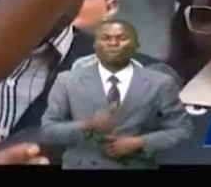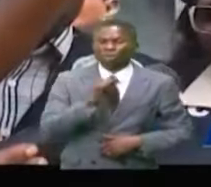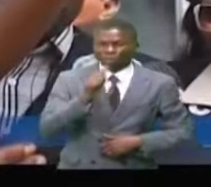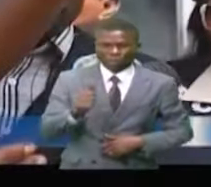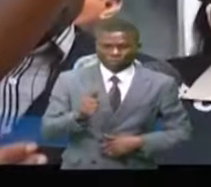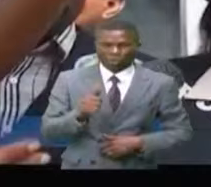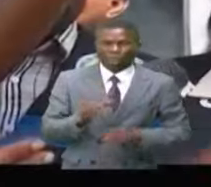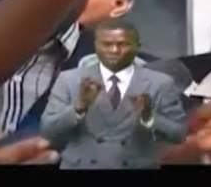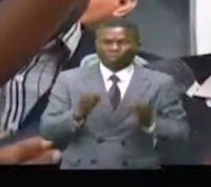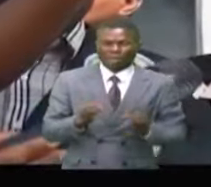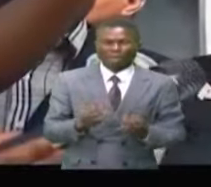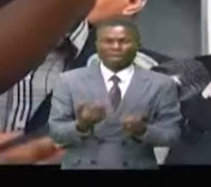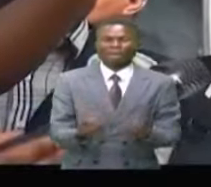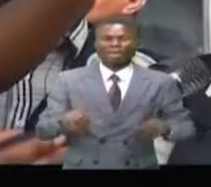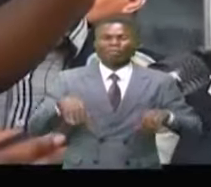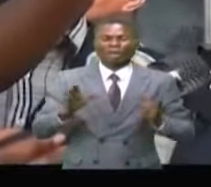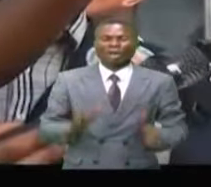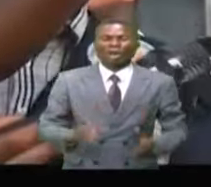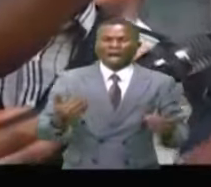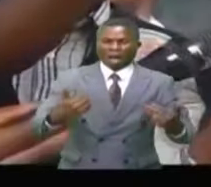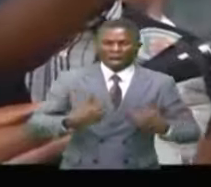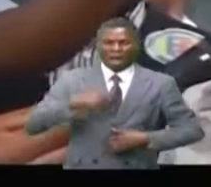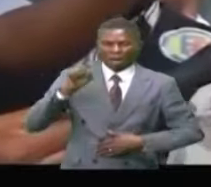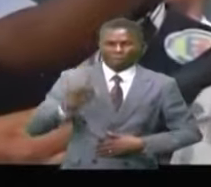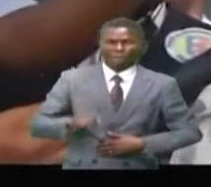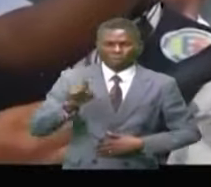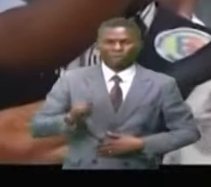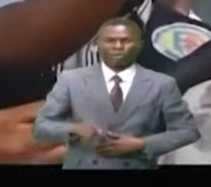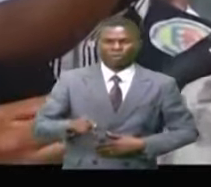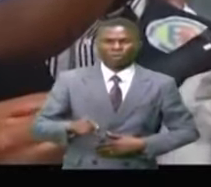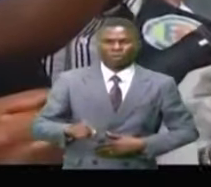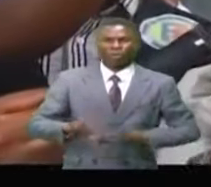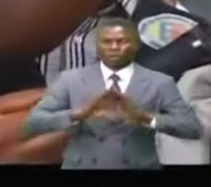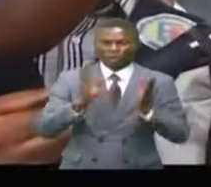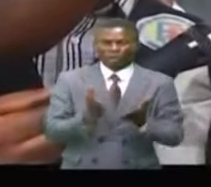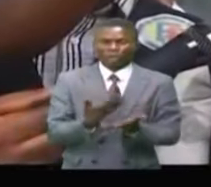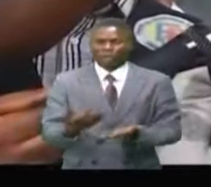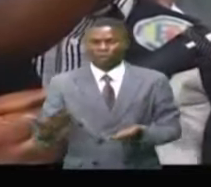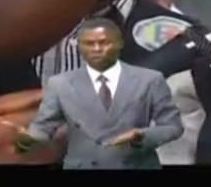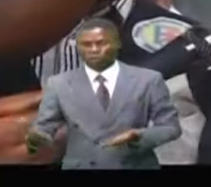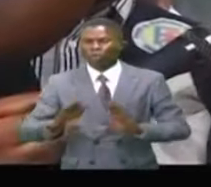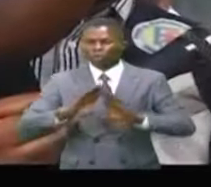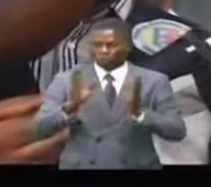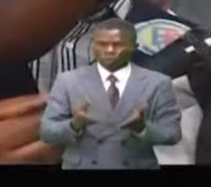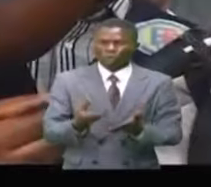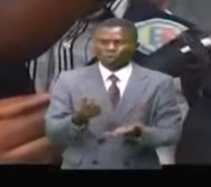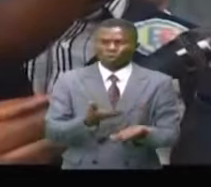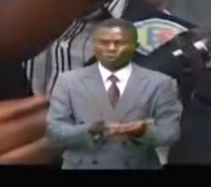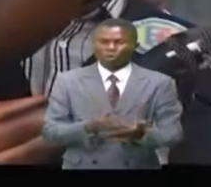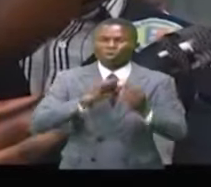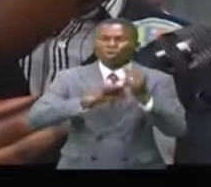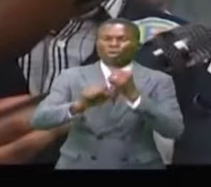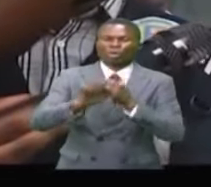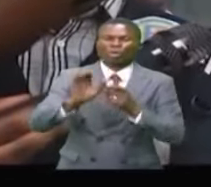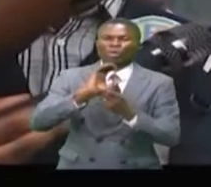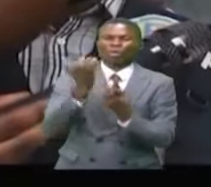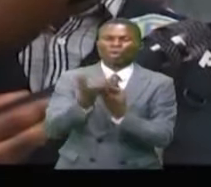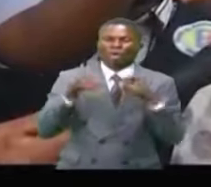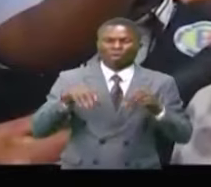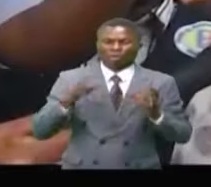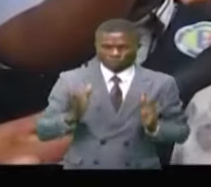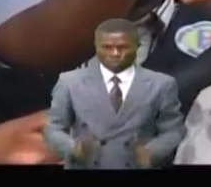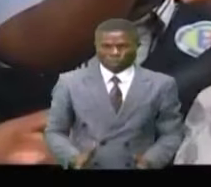l'État congolais qui a besoin justement de toutes ses ressources, de toutes ses redevances pour promouvoir la culture